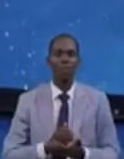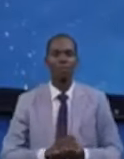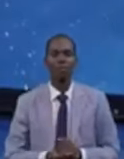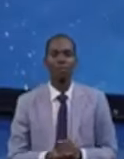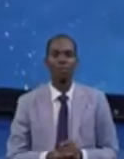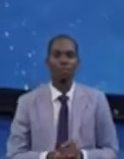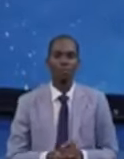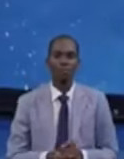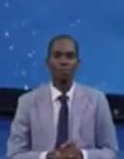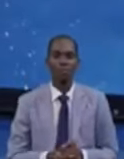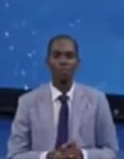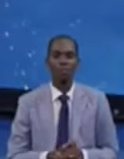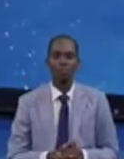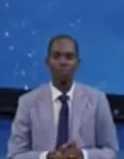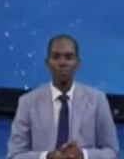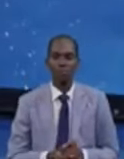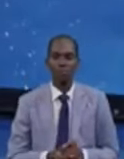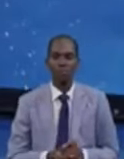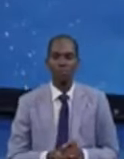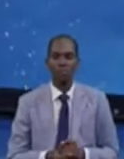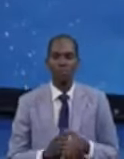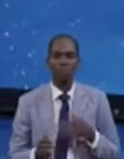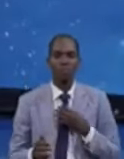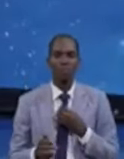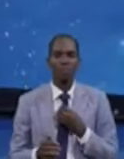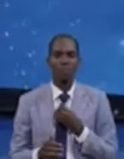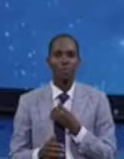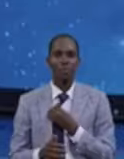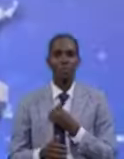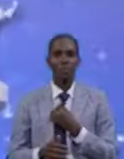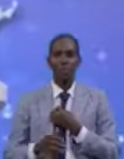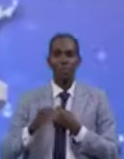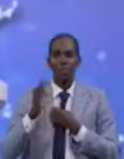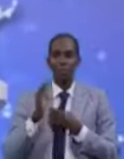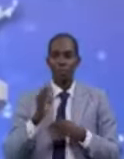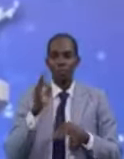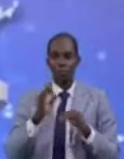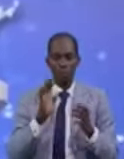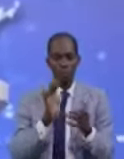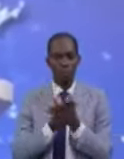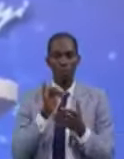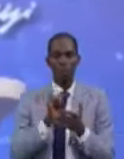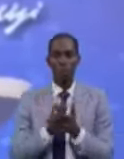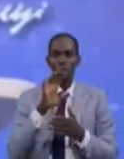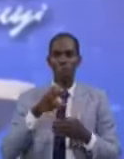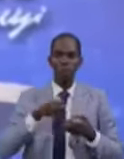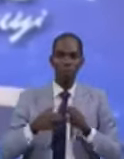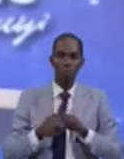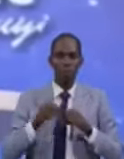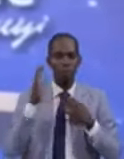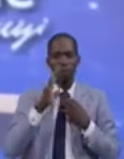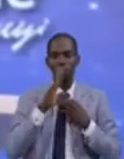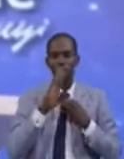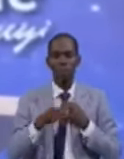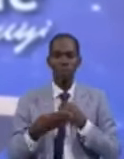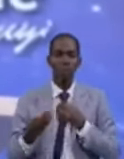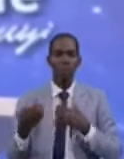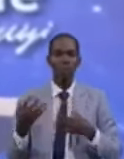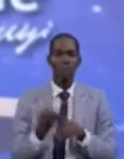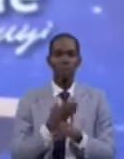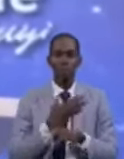amen quelqu'un là-bas si tu crois que tes afflictions seront ôtées maintenant je dis